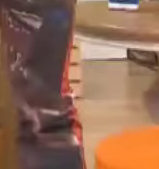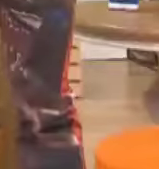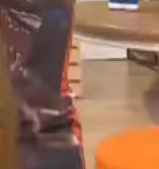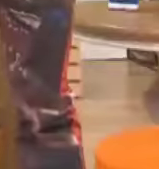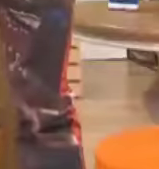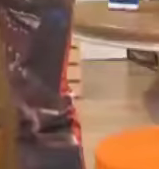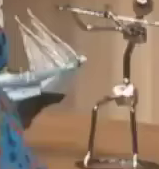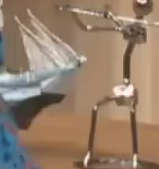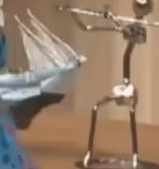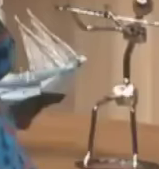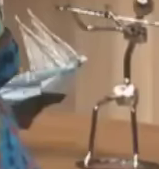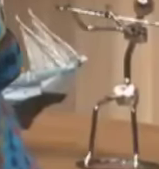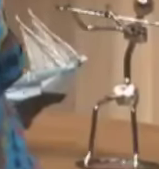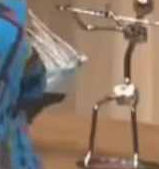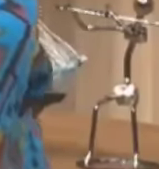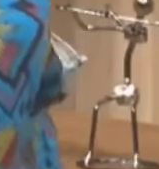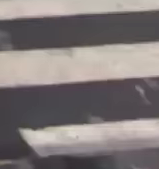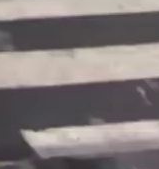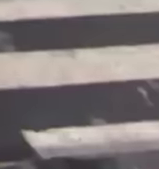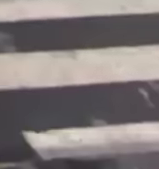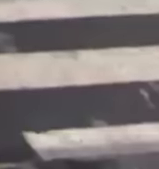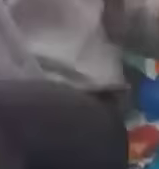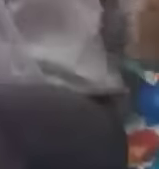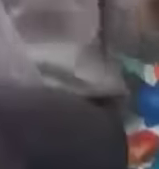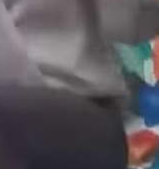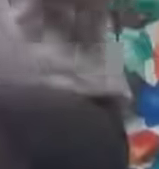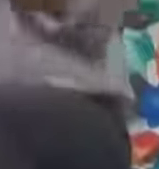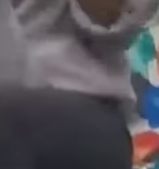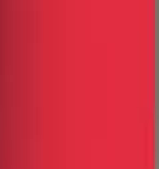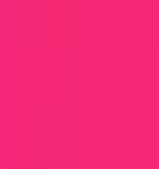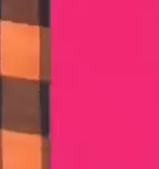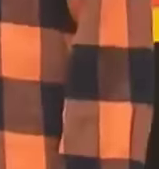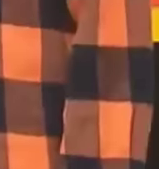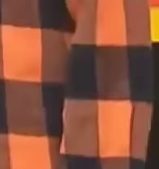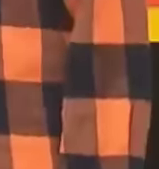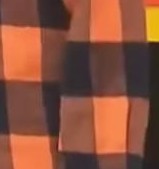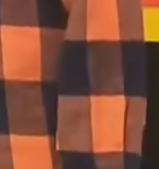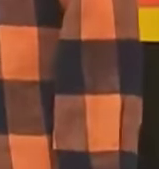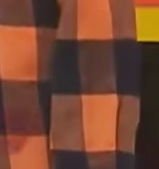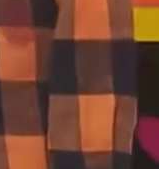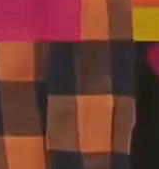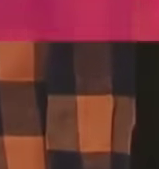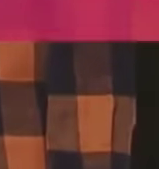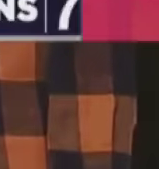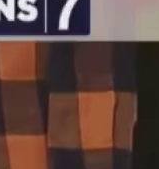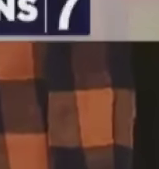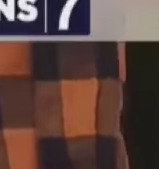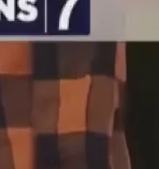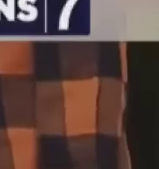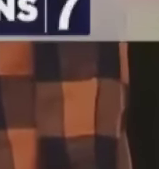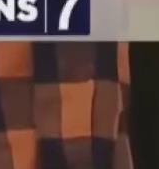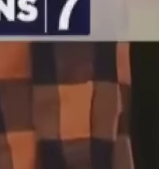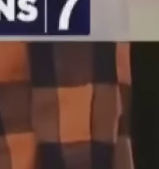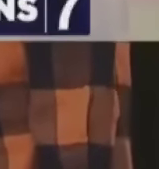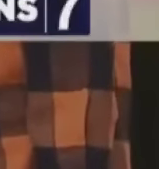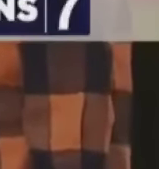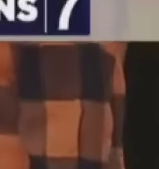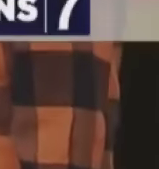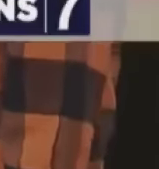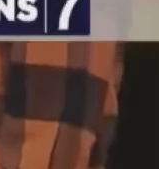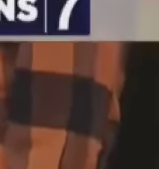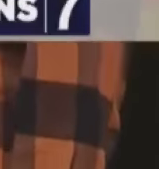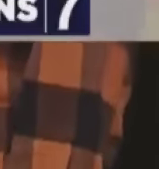Tidak lupa ada solusi yang diberikan Uya. Saksikan Rumah Uya setiap hari jam 5 sore hanya